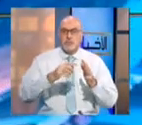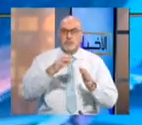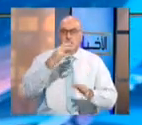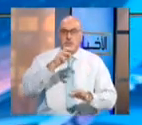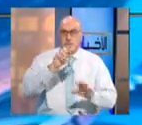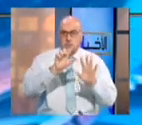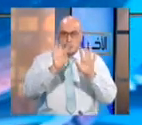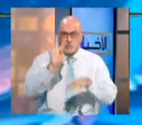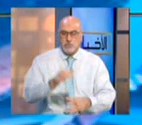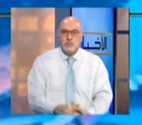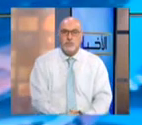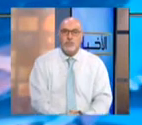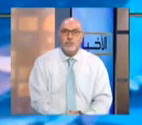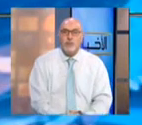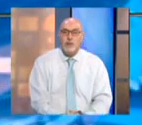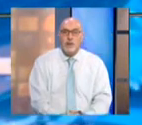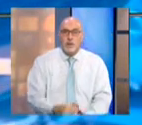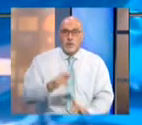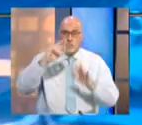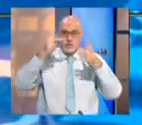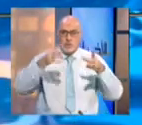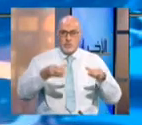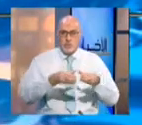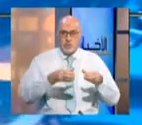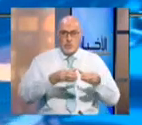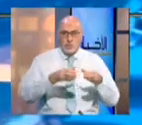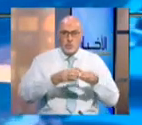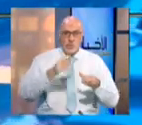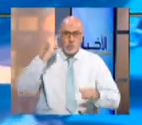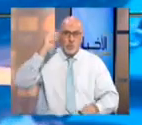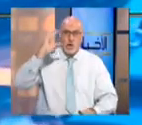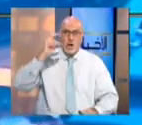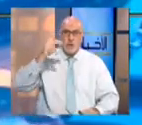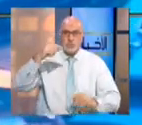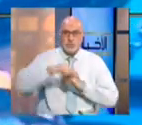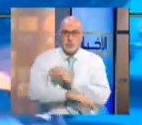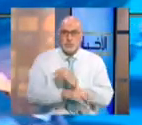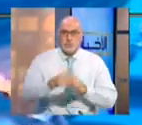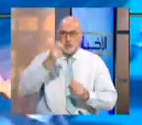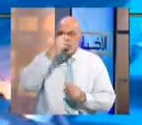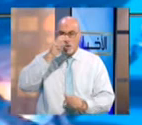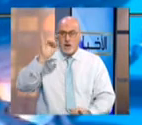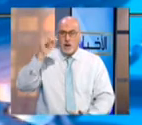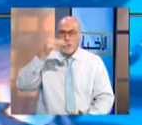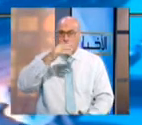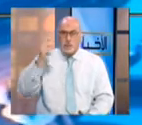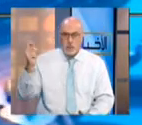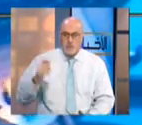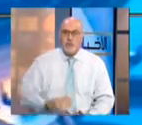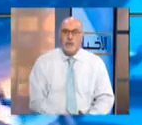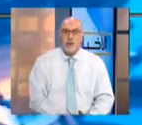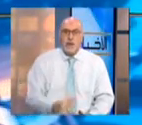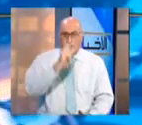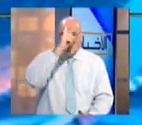974، أما في المجموعة الثامنة تنافس كوريا الجنوبية غانا بملعب المدينة التعليمية، في حين